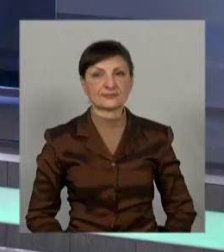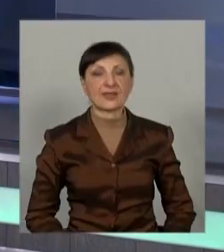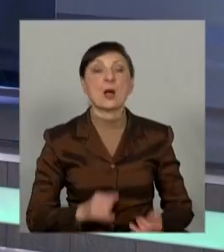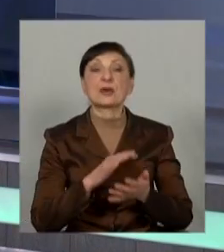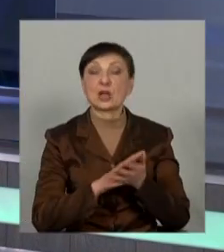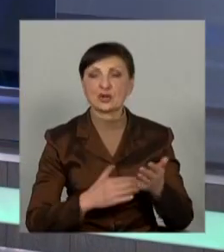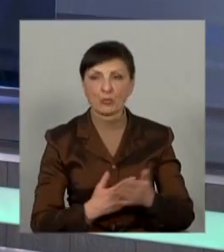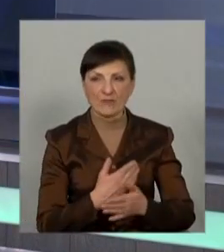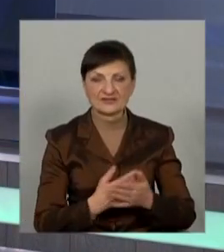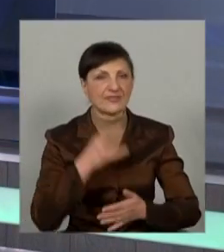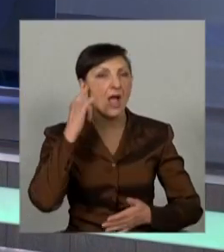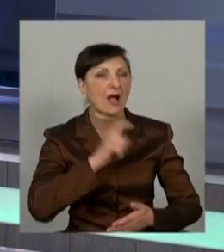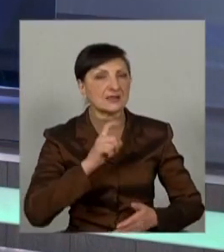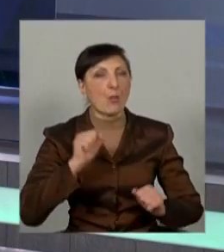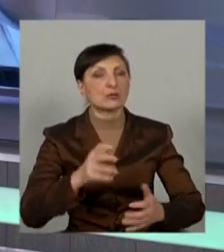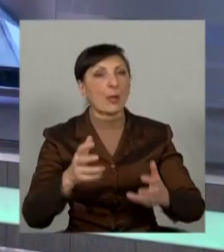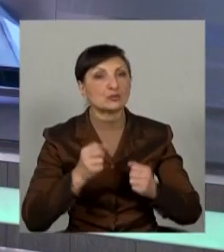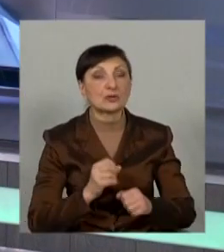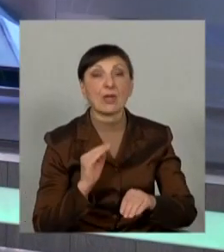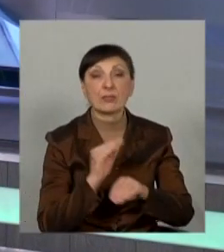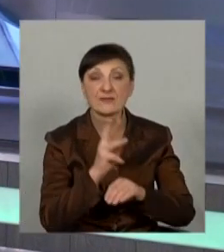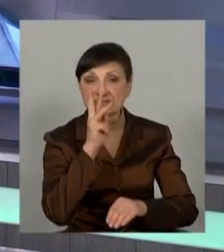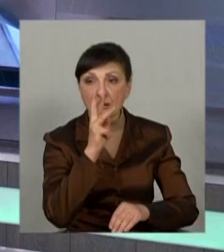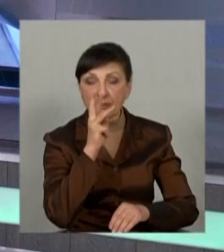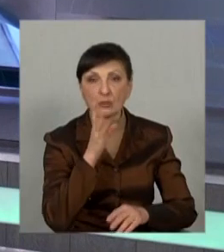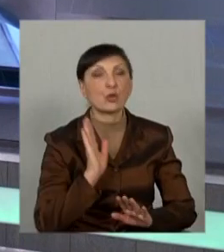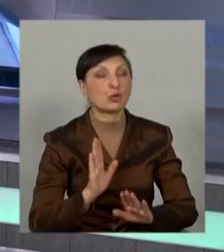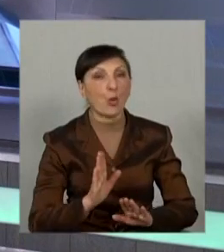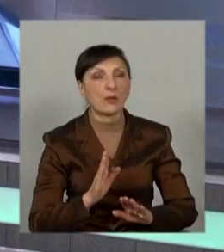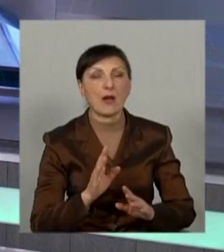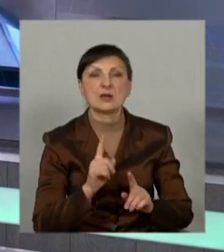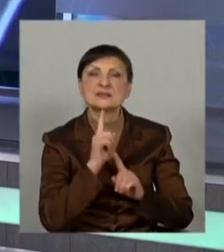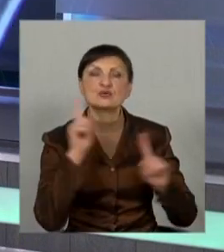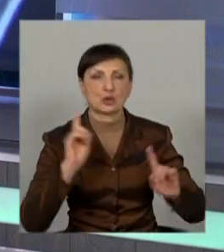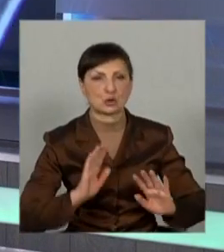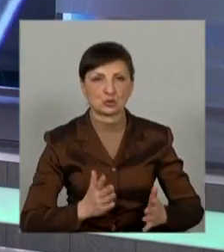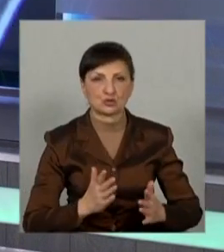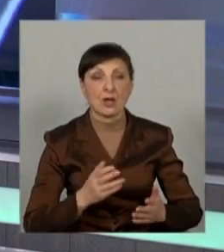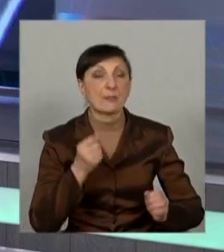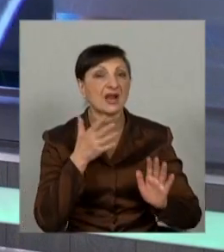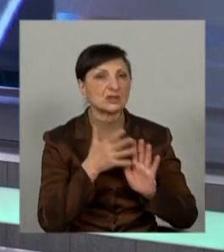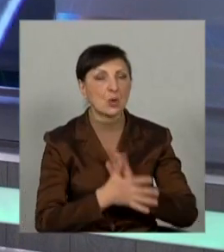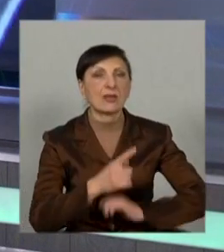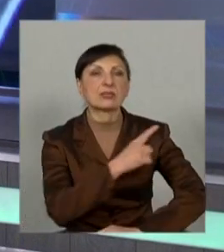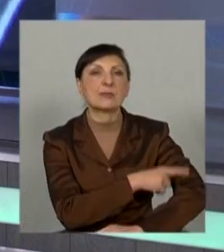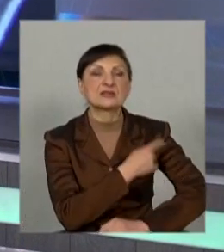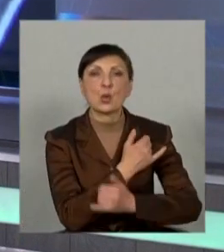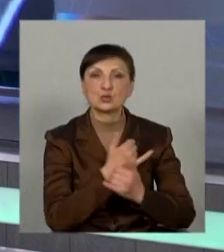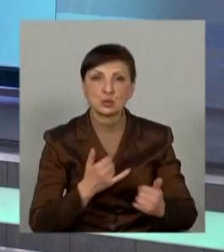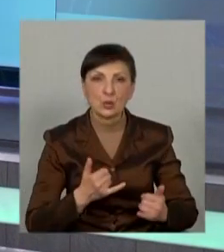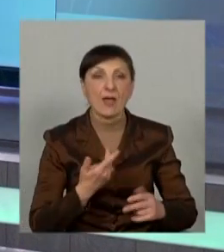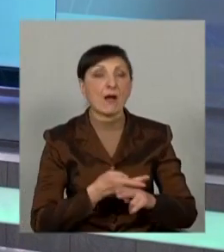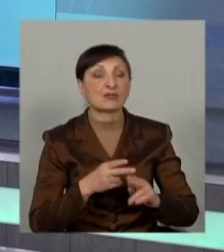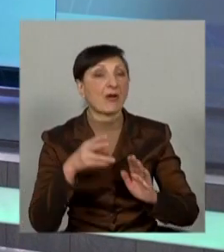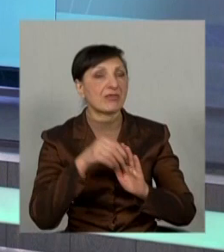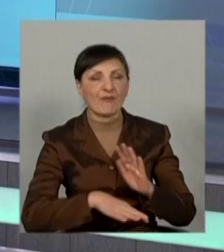Продолжаем выпуск. Казахстанцы могут получить надбавку к зарплате, но только в исключительных случаях при расходах на медицинские услуги, которые не